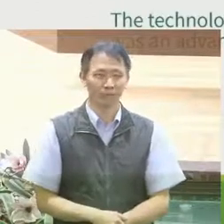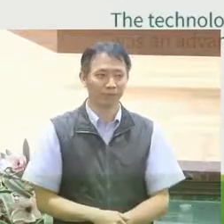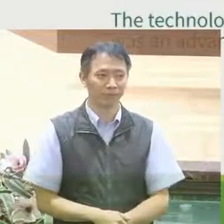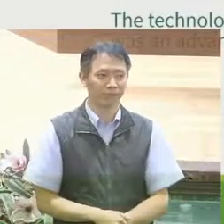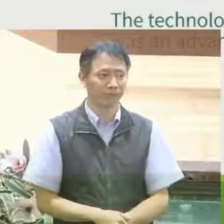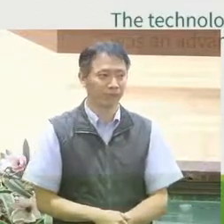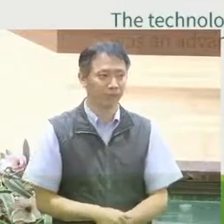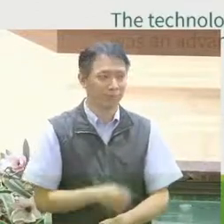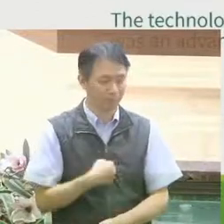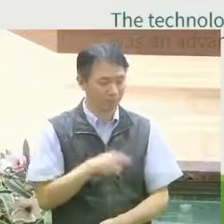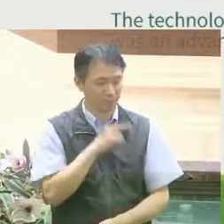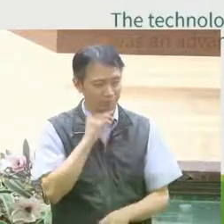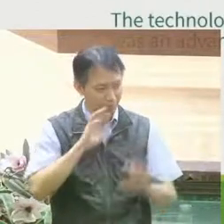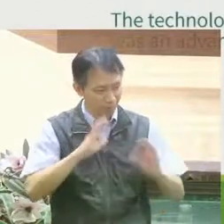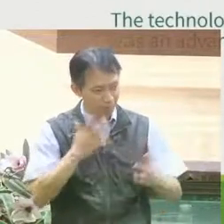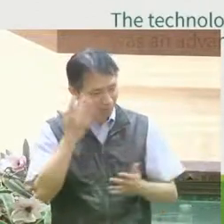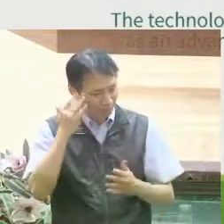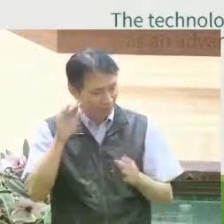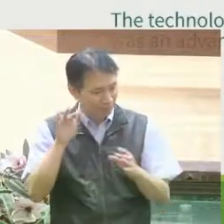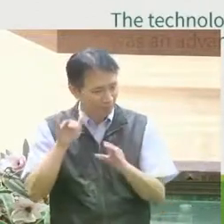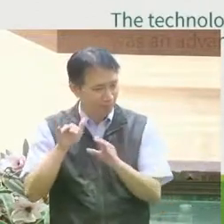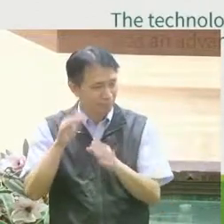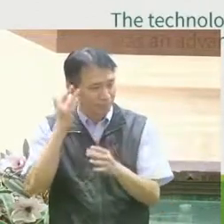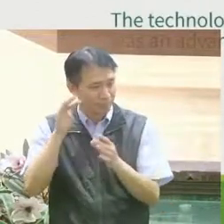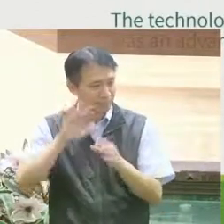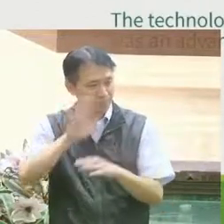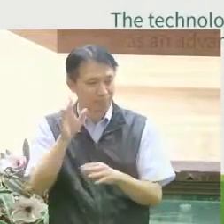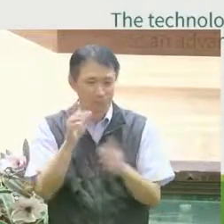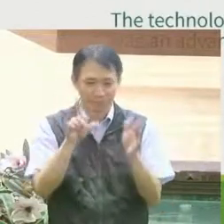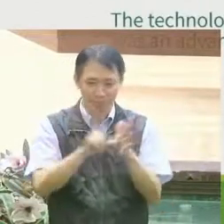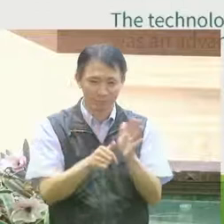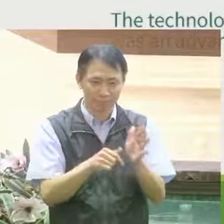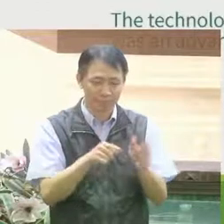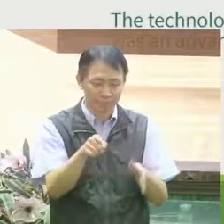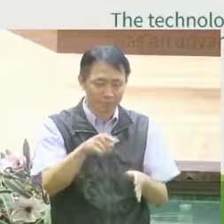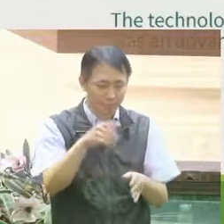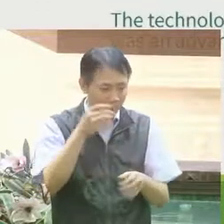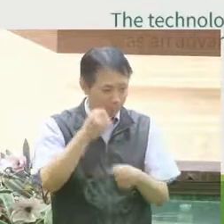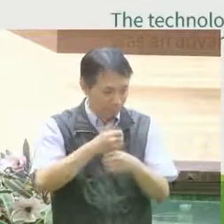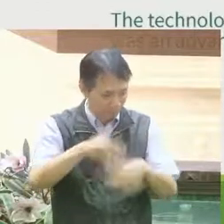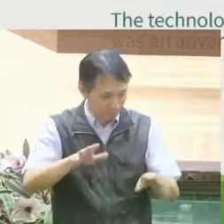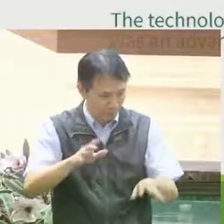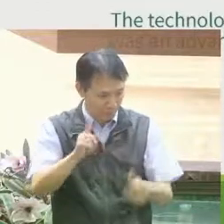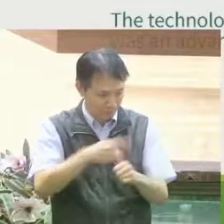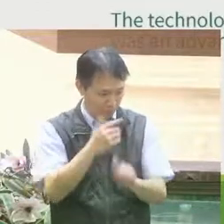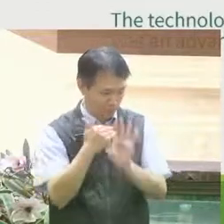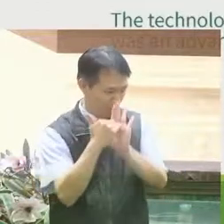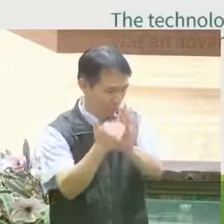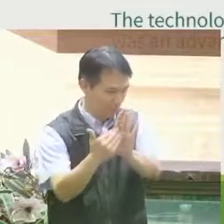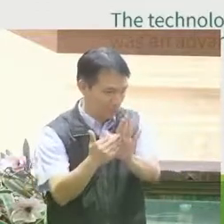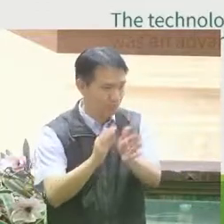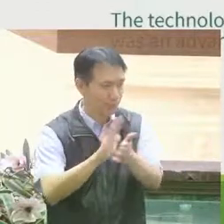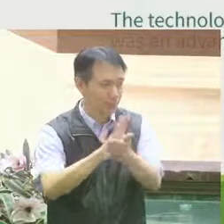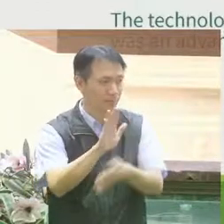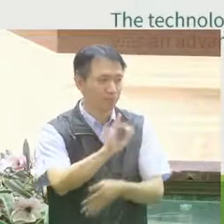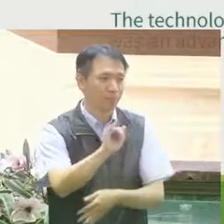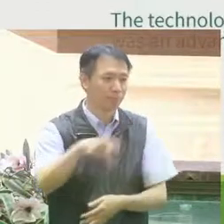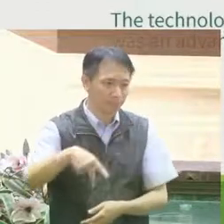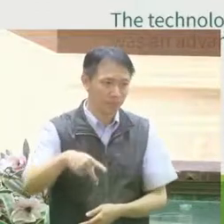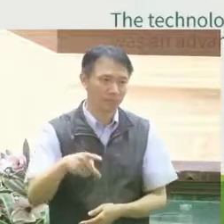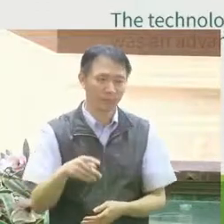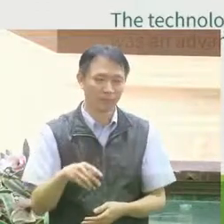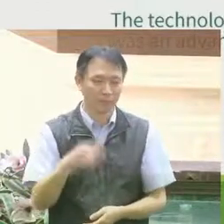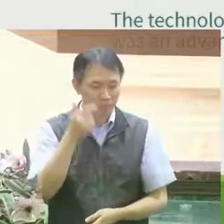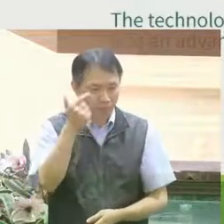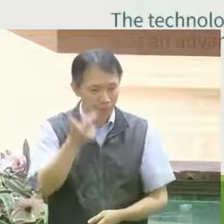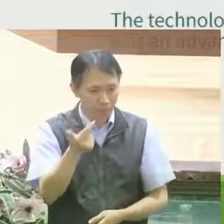国夏季时间，可以在他们下班后我先阻折他们不再改变的 IP 地址，慢